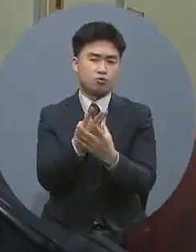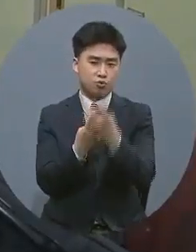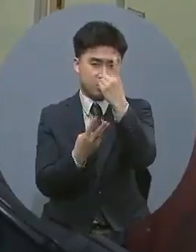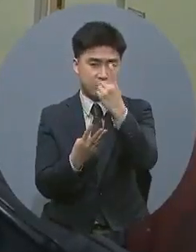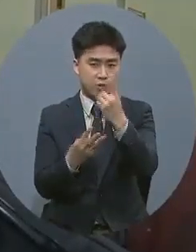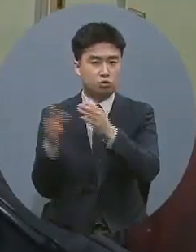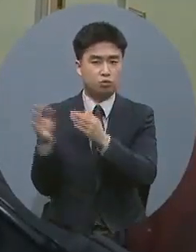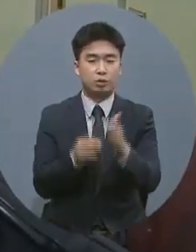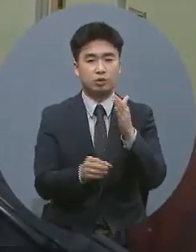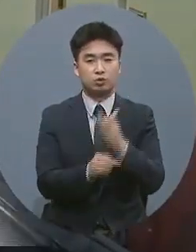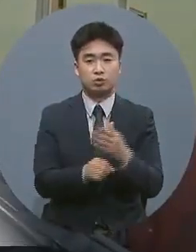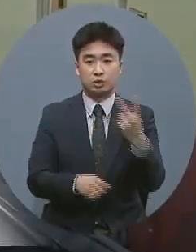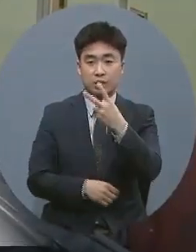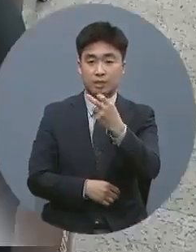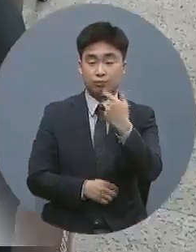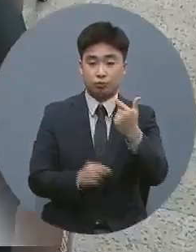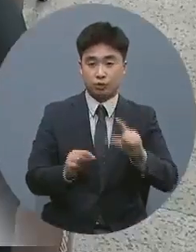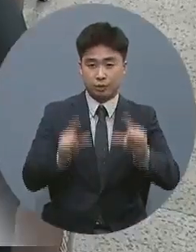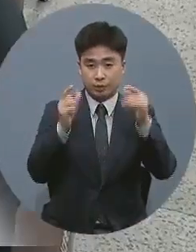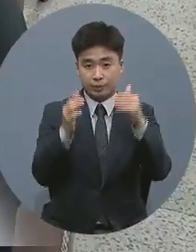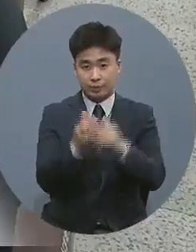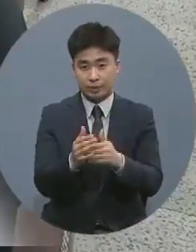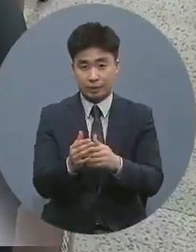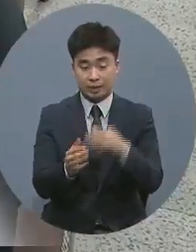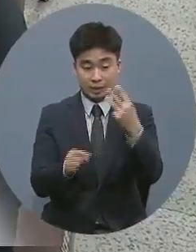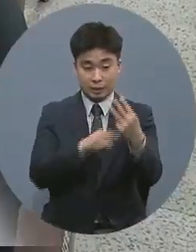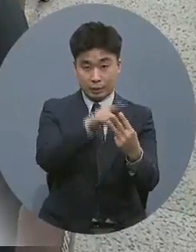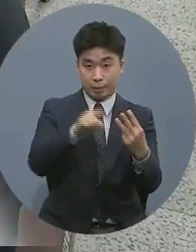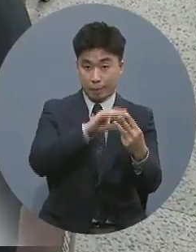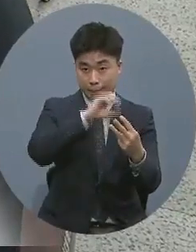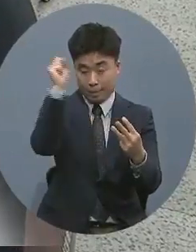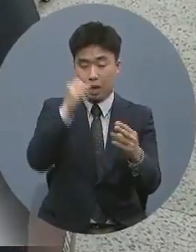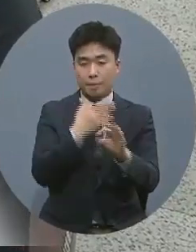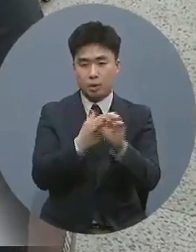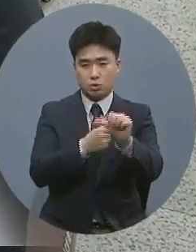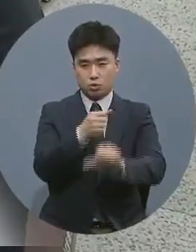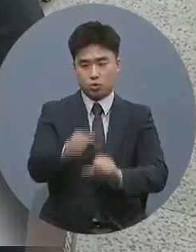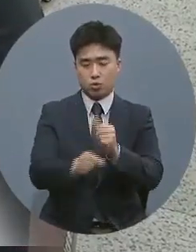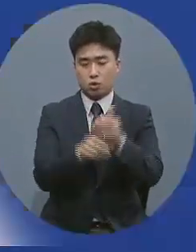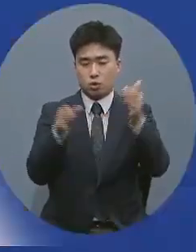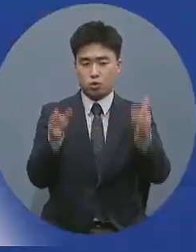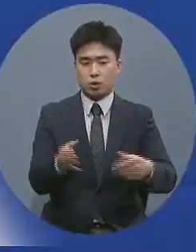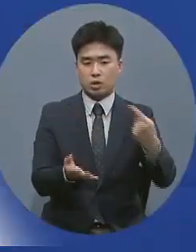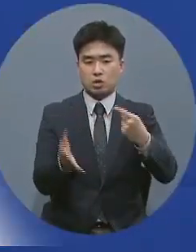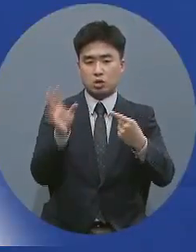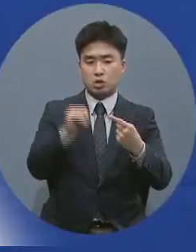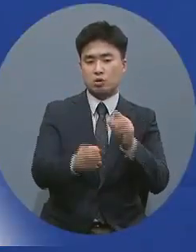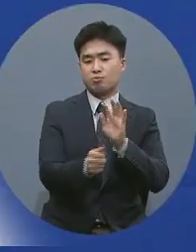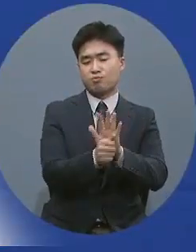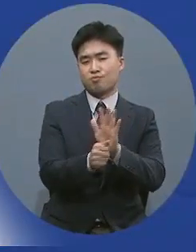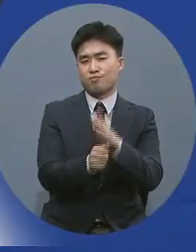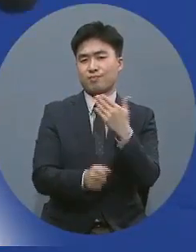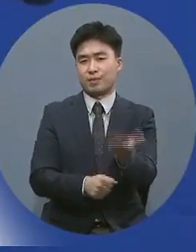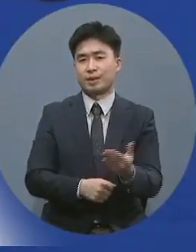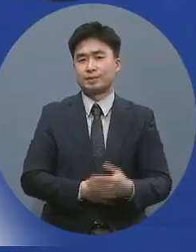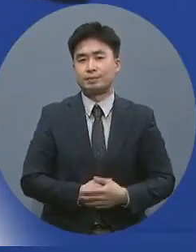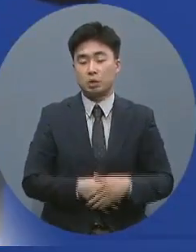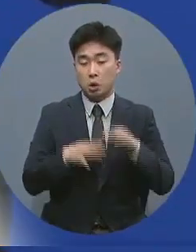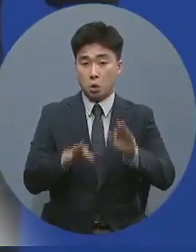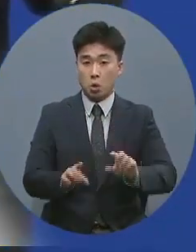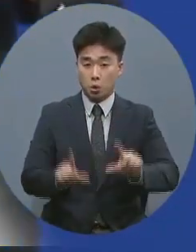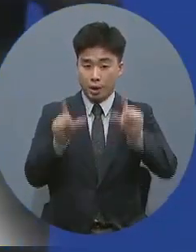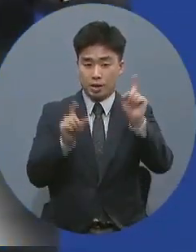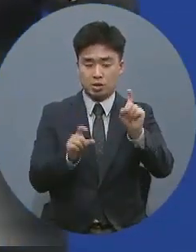오는 2026년까지 글로컬 대학에 선정된 30개 대학은 5년에 걸쳐 천억 원씩을 지원받게 됩니다. 올해는